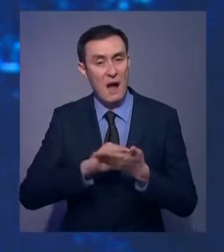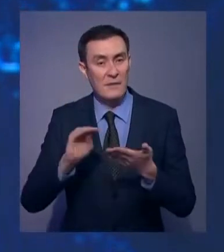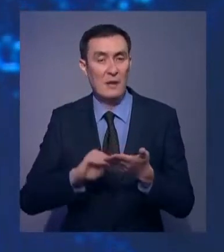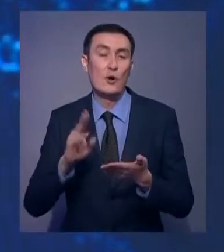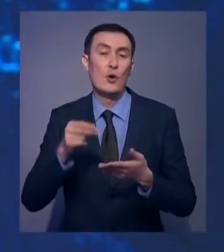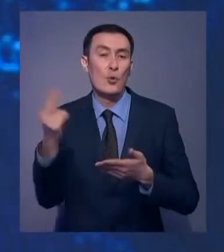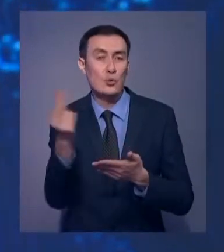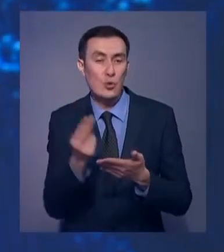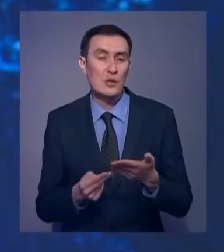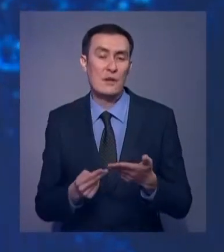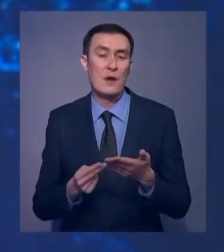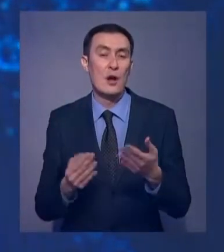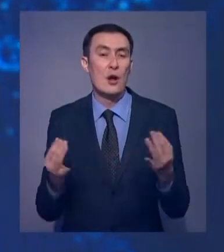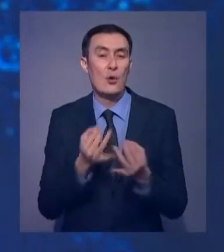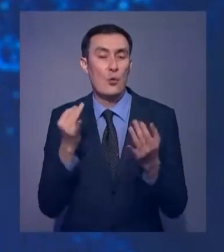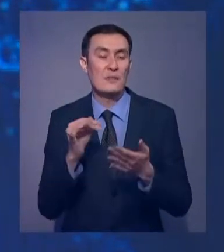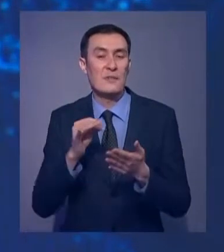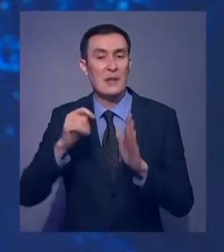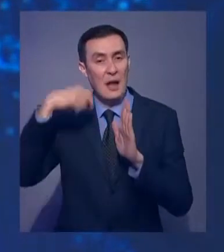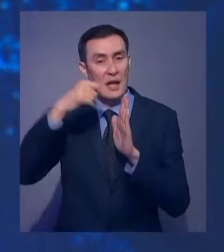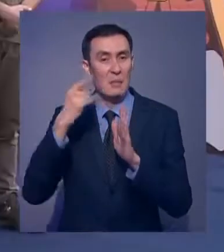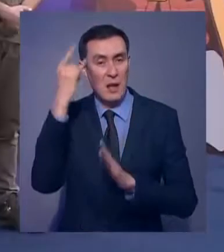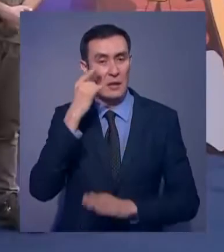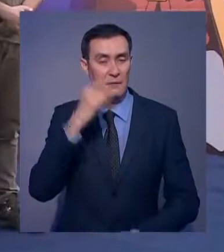авторов-иллюстраторов, художников комиксов и аниматоров.